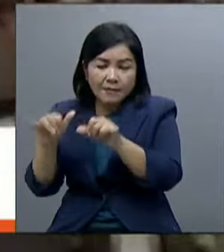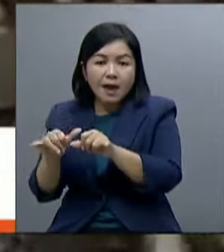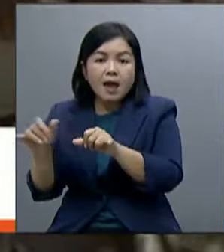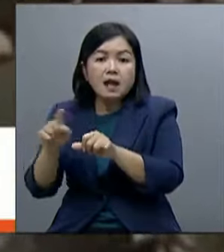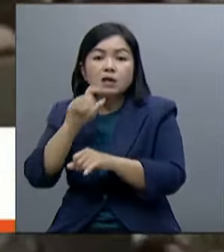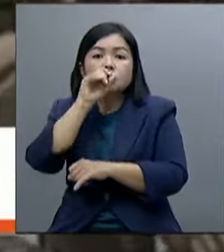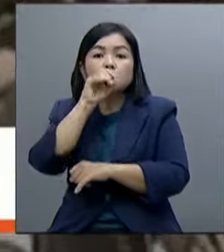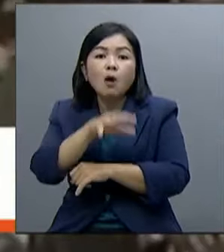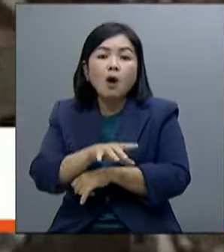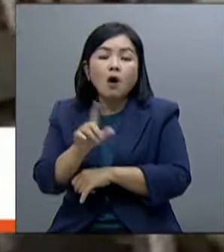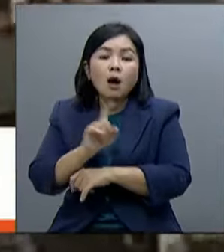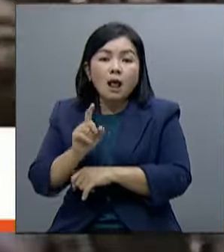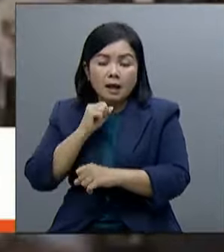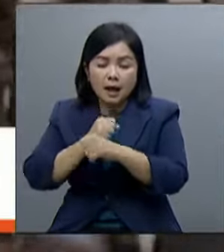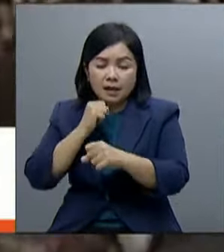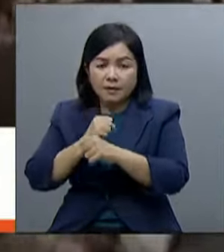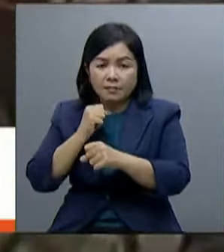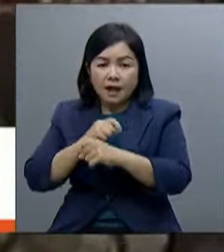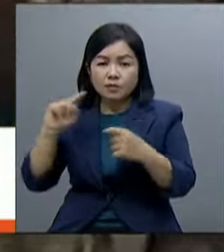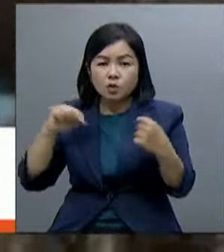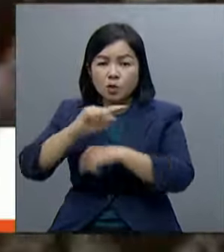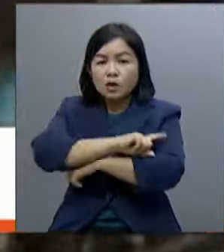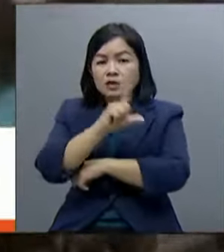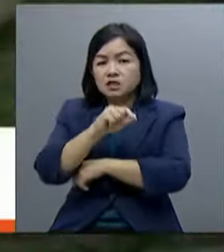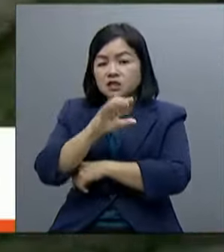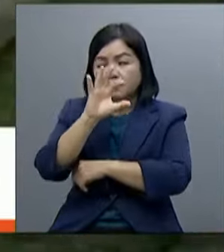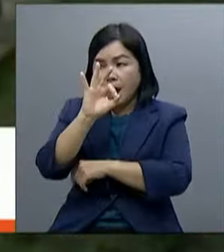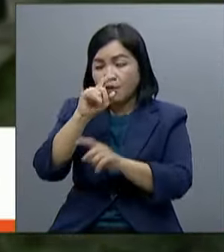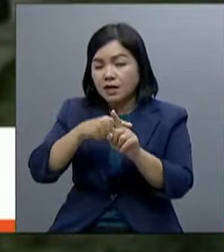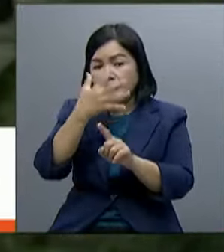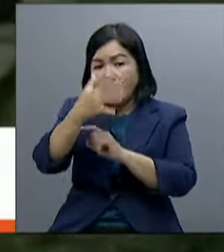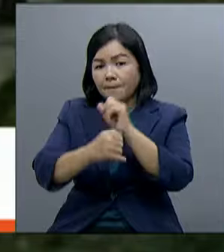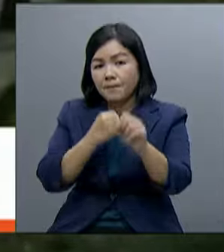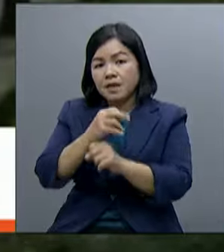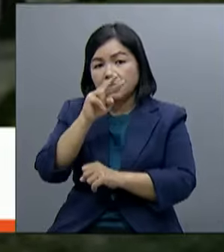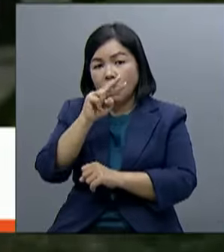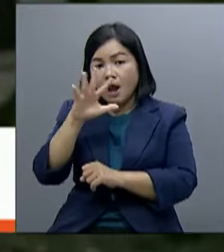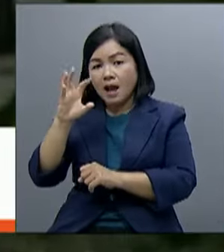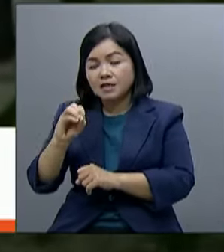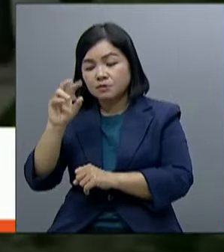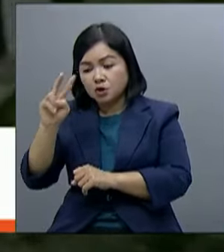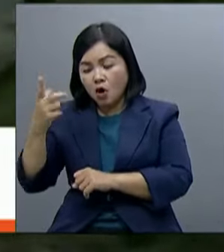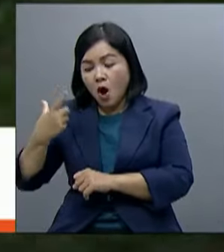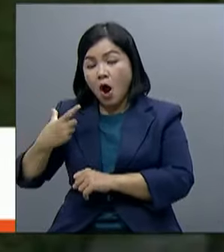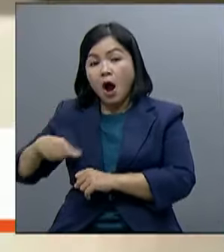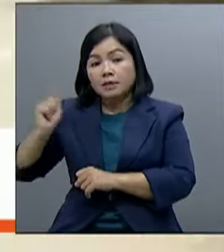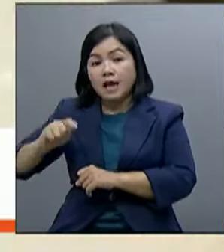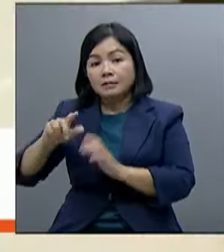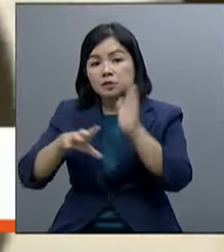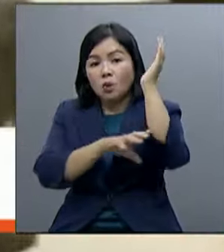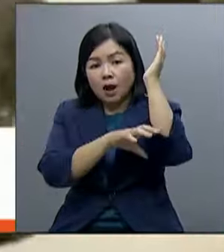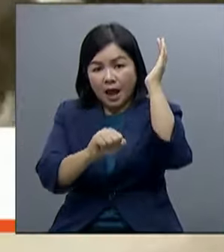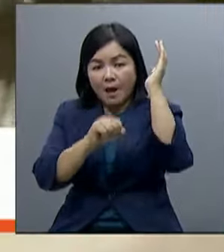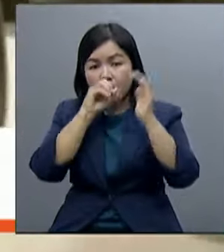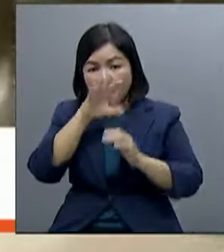อ้างว่าเป็นการปฏิบัติหน้าที่ในวันที่ 29พฤษภาคม2552ศาลสงขลามีคำสั่งในสำนวน